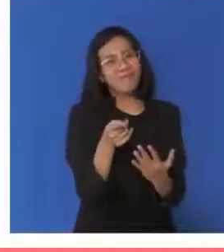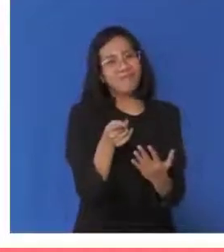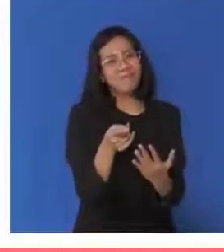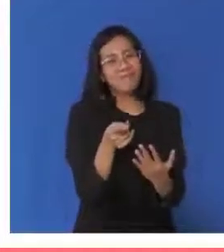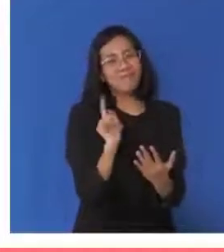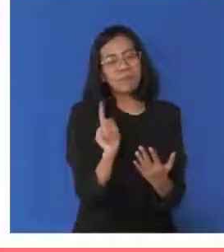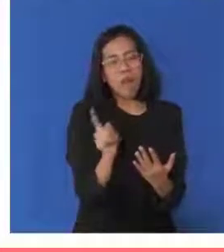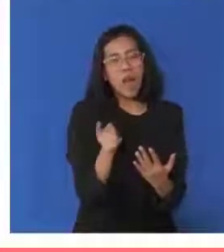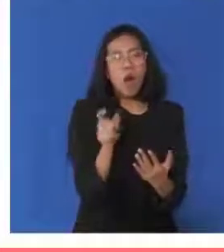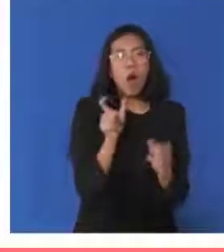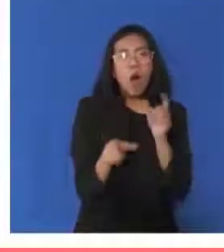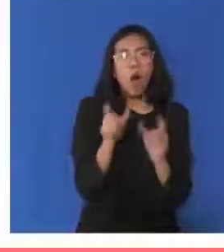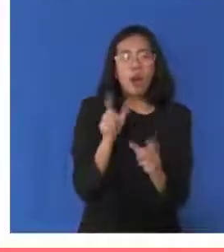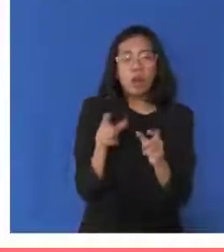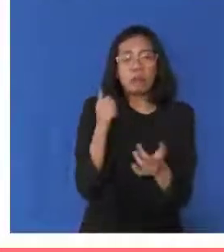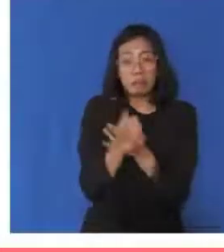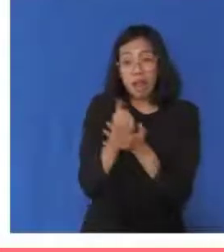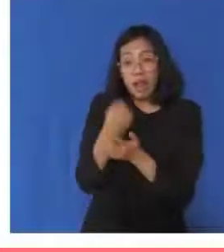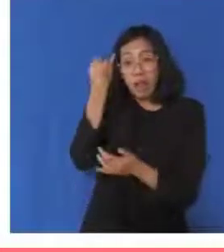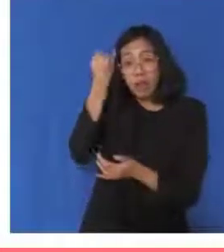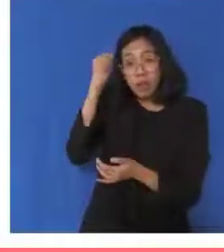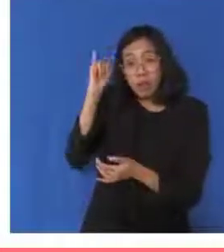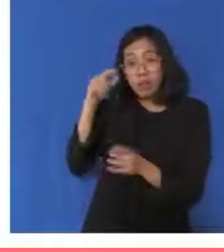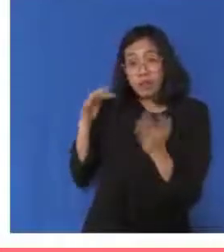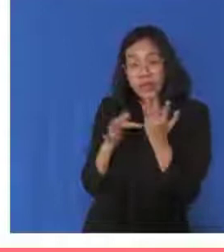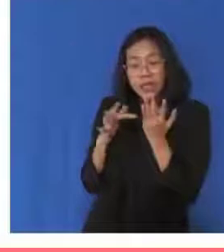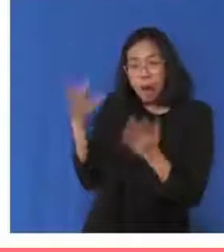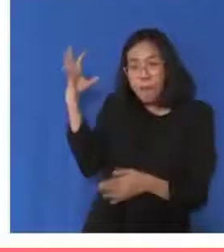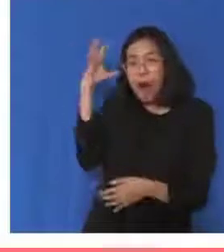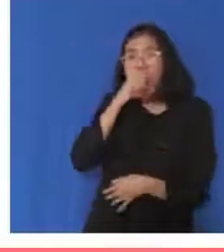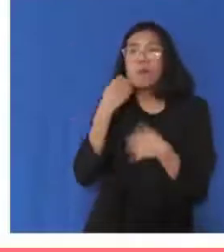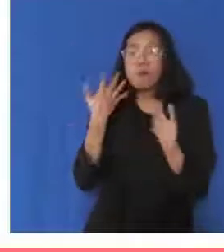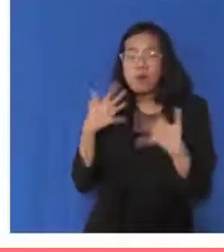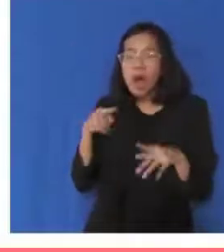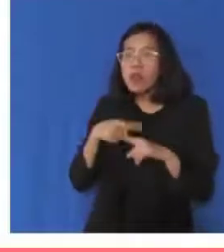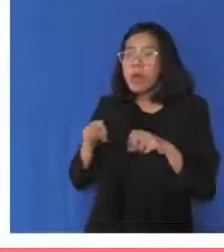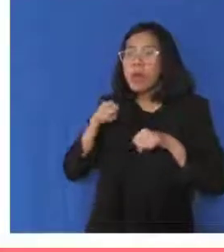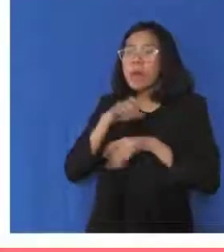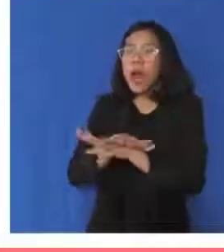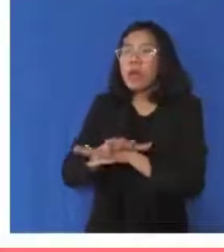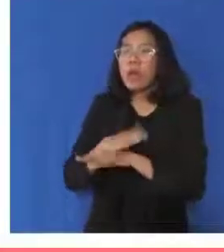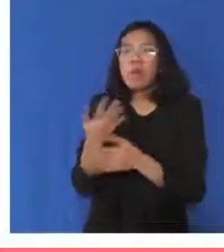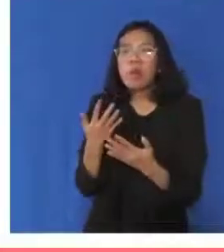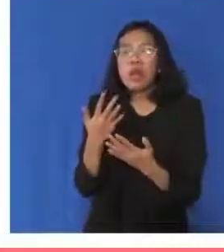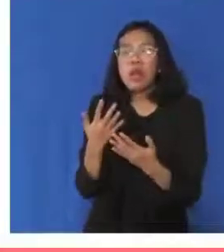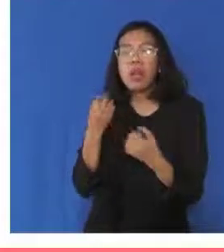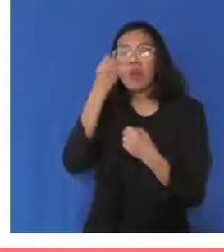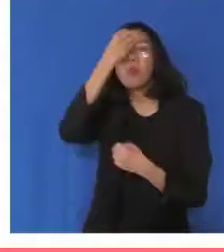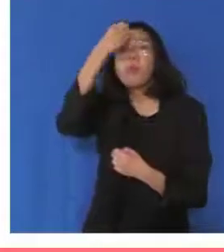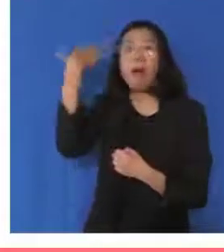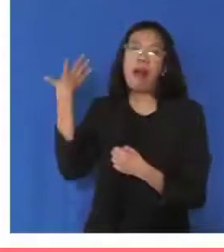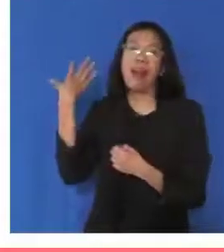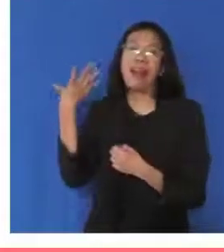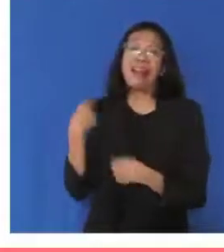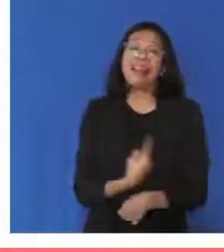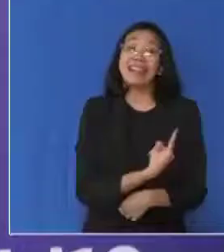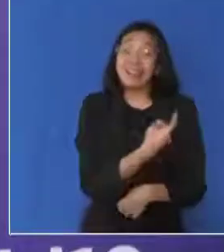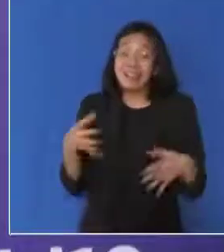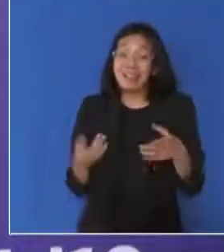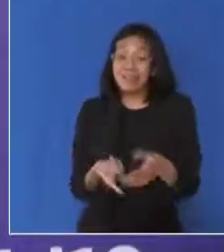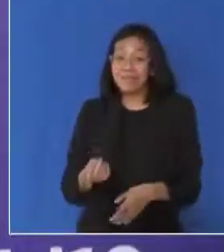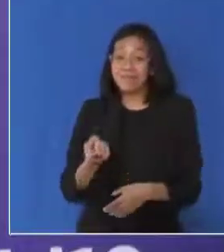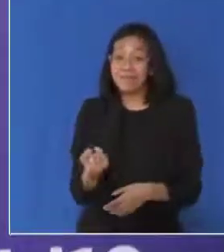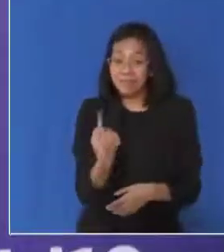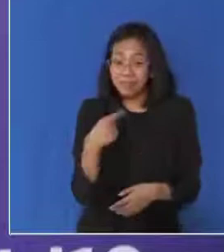itulah hal-hal yang menyebabkan orang yang mengerti pun kadang-kadang lupa hilaf ya cuman yaitu kita bertugas di sini untuk